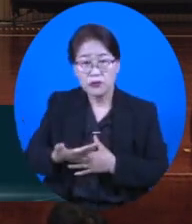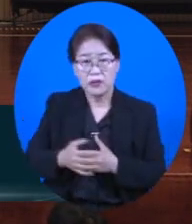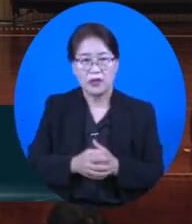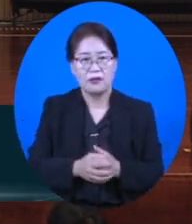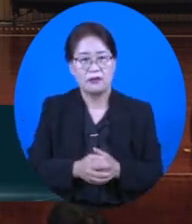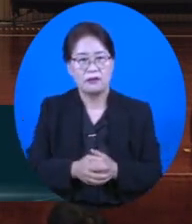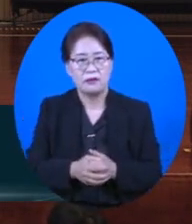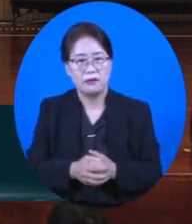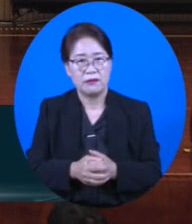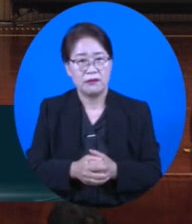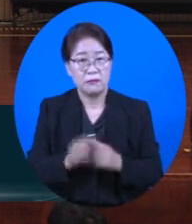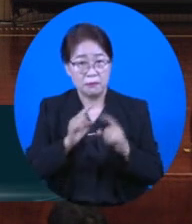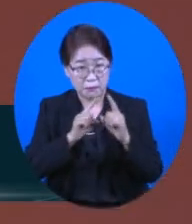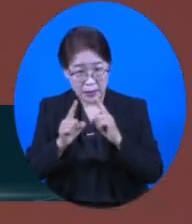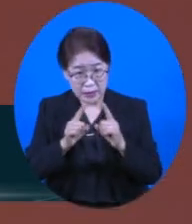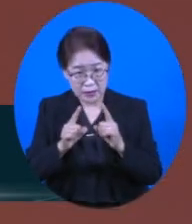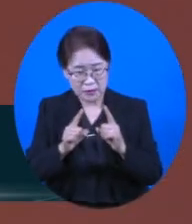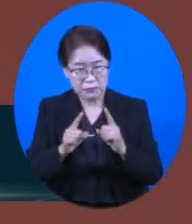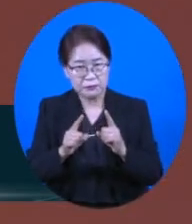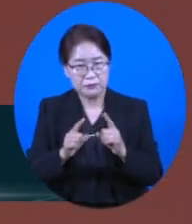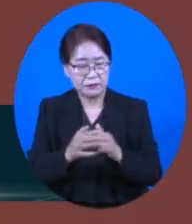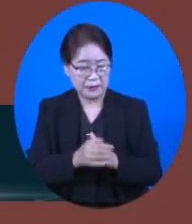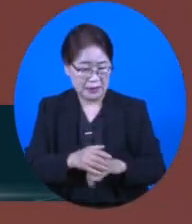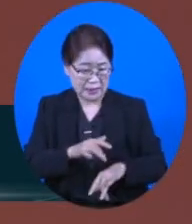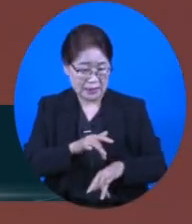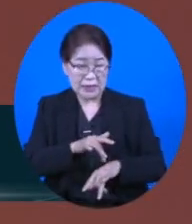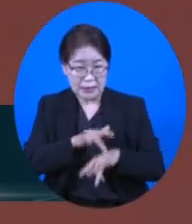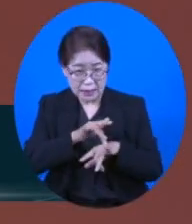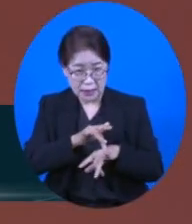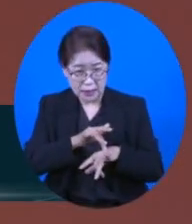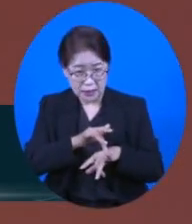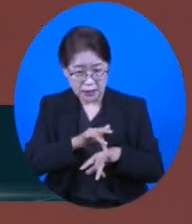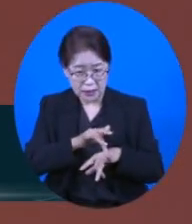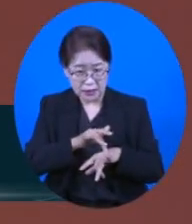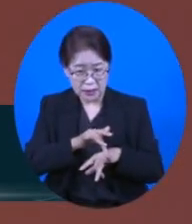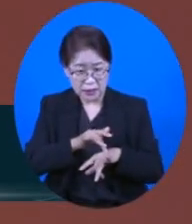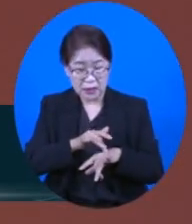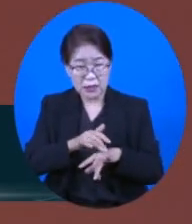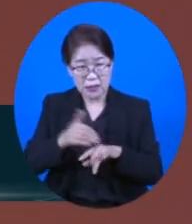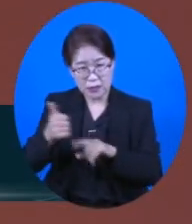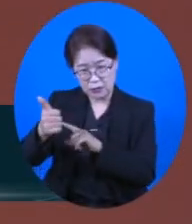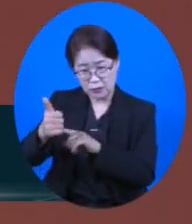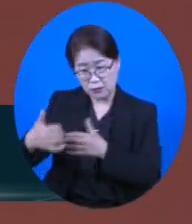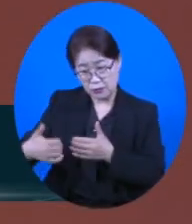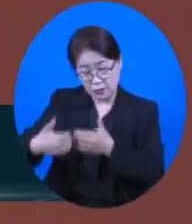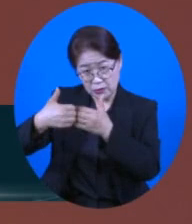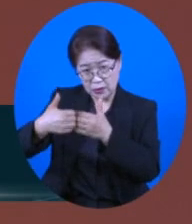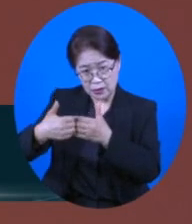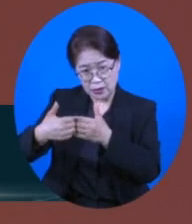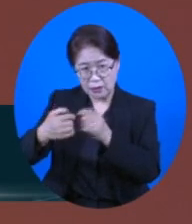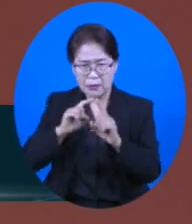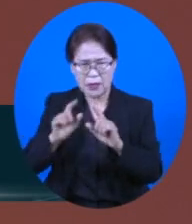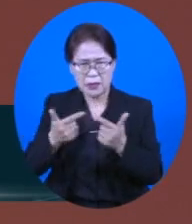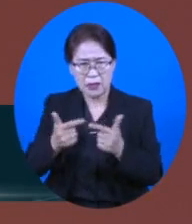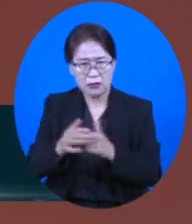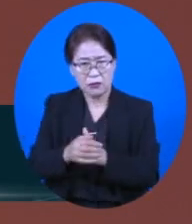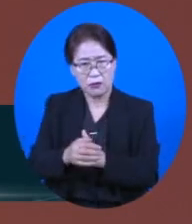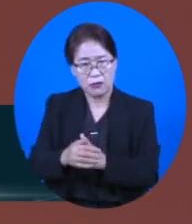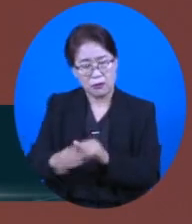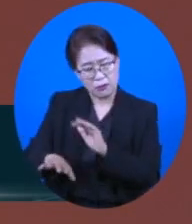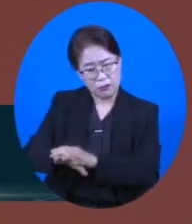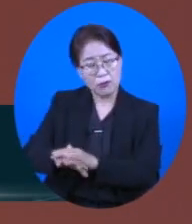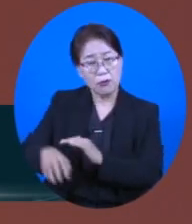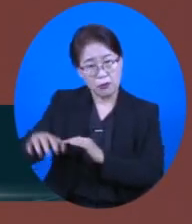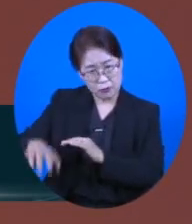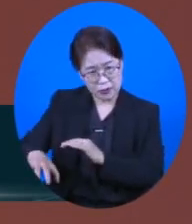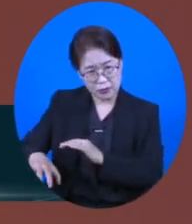자, 성경은요, 사탄이 여호수아를 대적했다 그렇게 말하지 않고 그의 오른쪽에